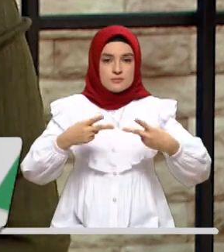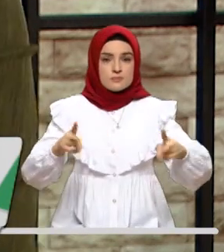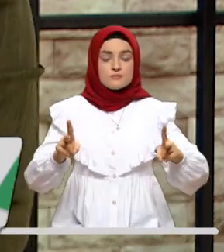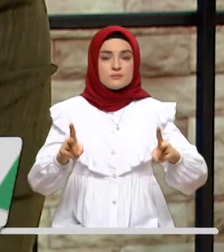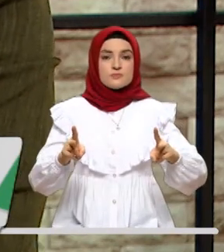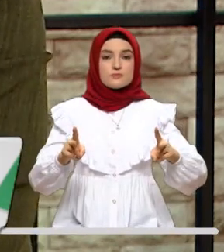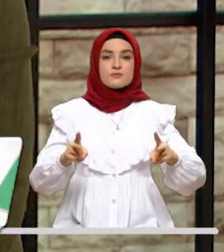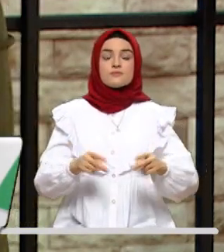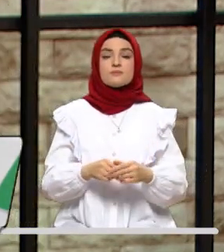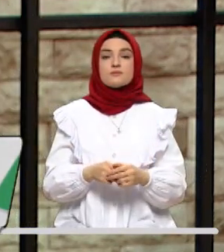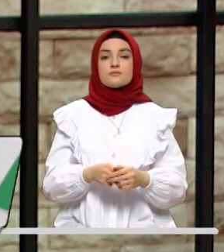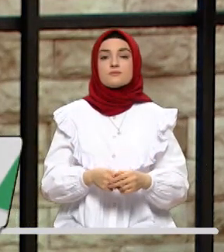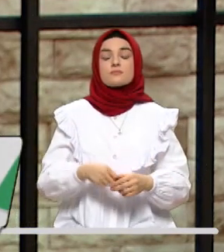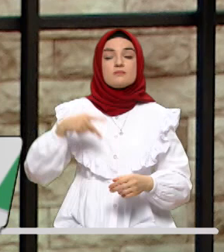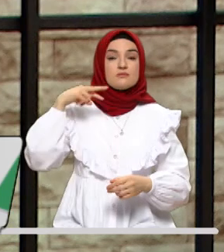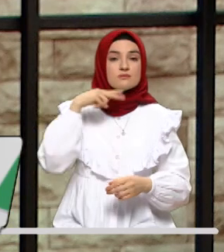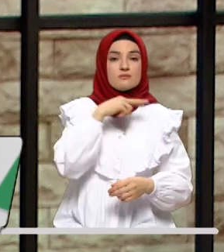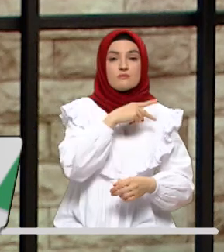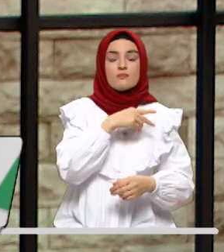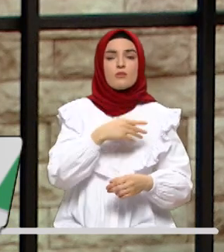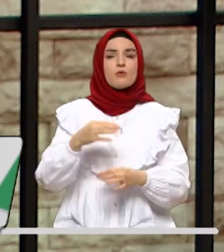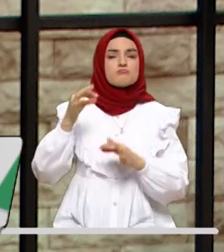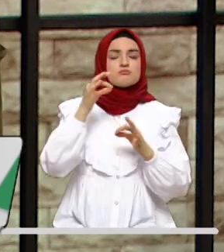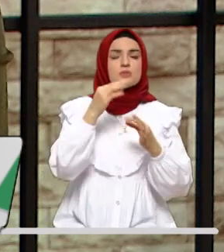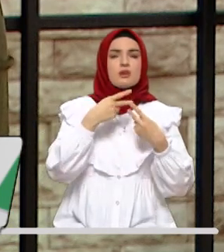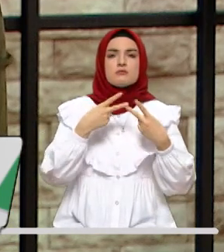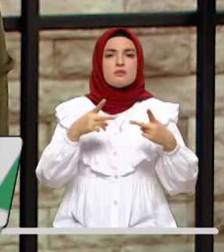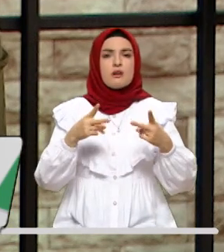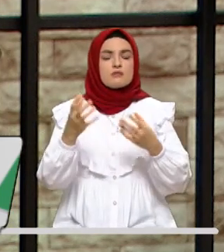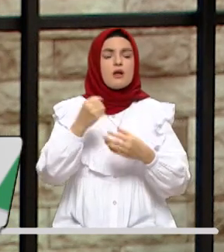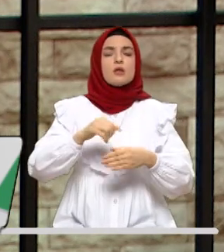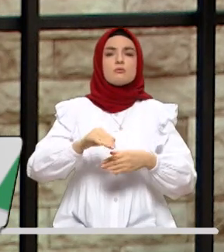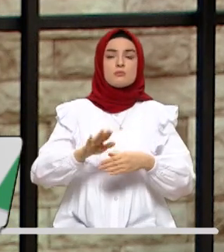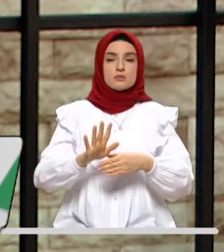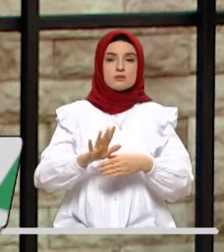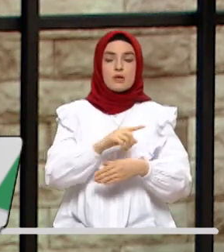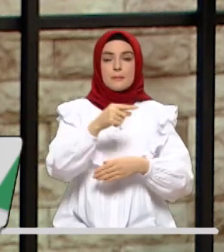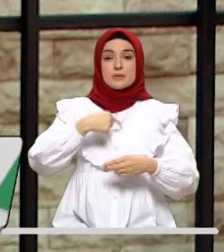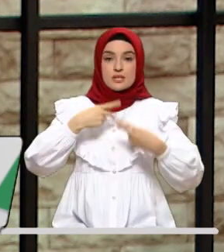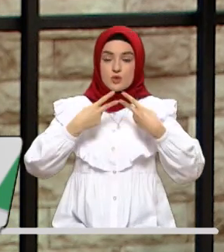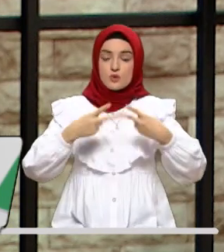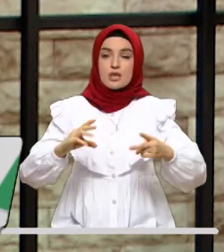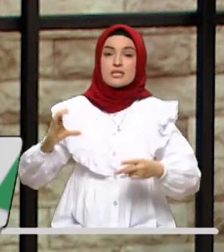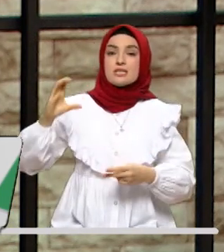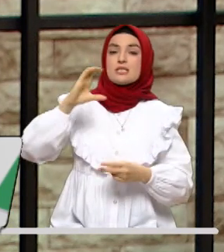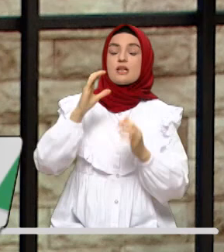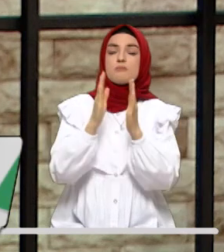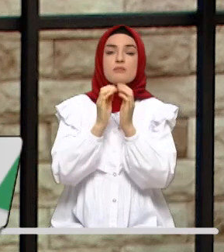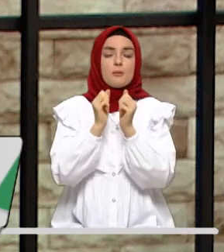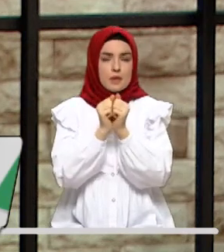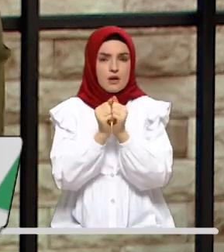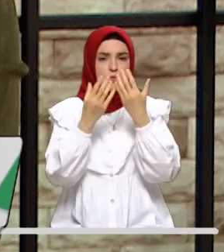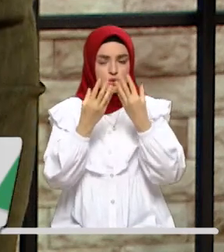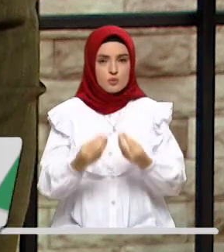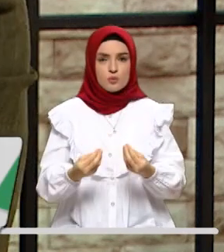1789 Fransız ihtilalinden almadık, kimse kusura bakmasın. Bizlerin hürriyeti İslam'la birlikte geldi. Kadınımıza da